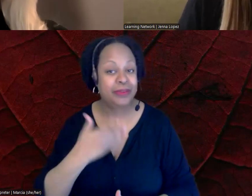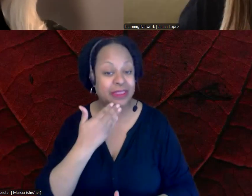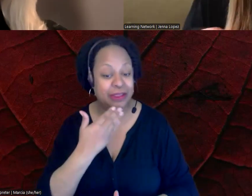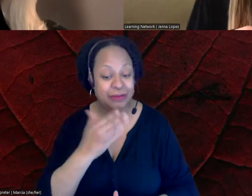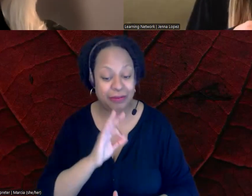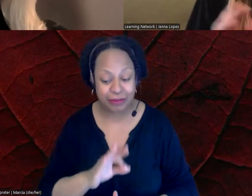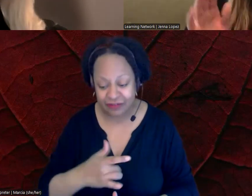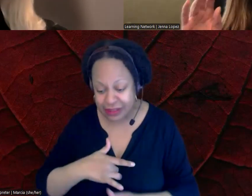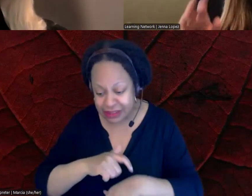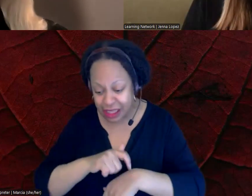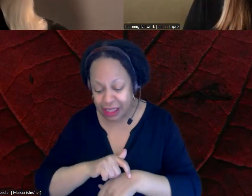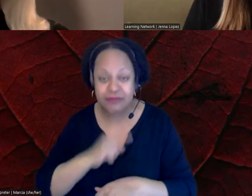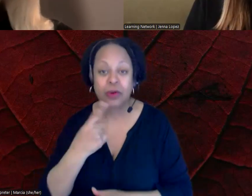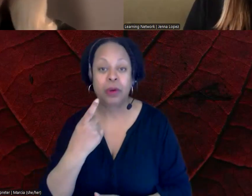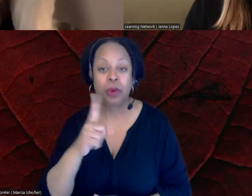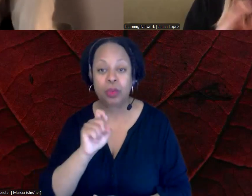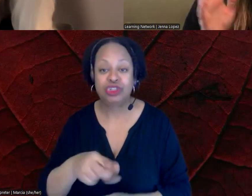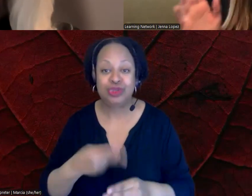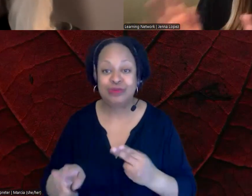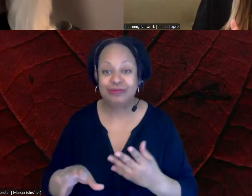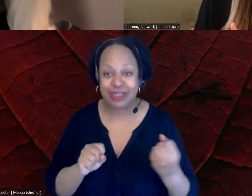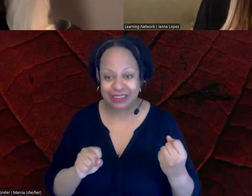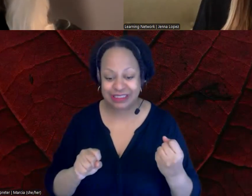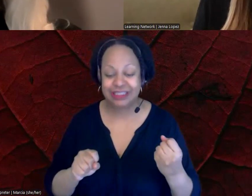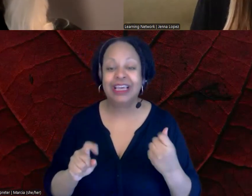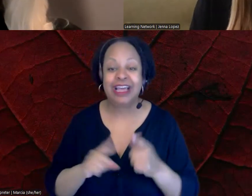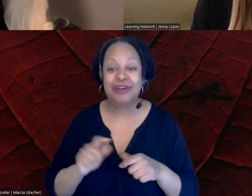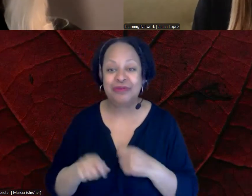Merci. Je crois que nous avons le temps de prendre une